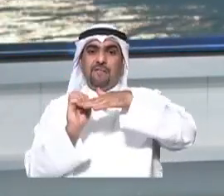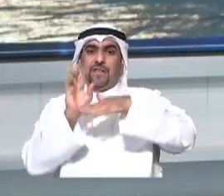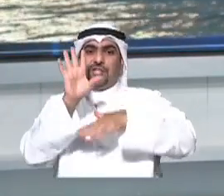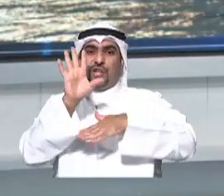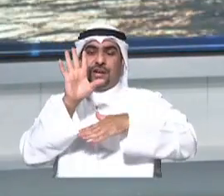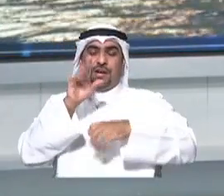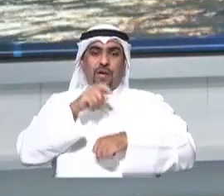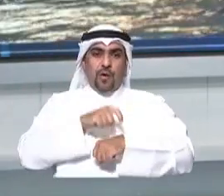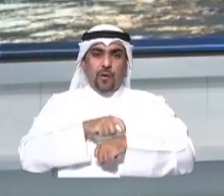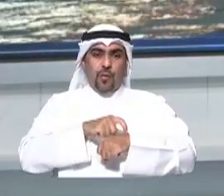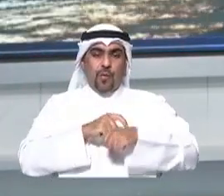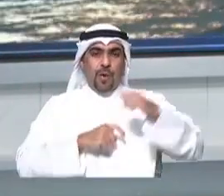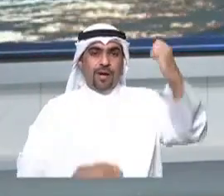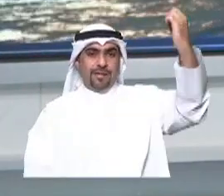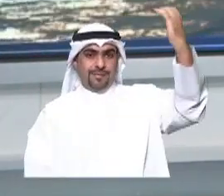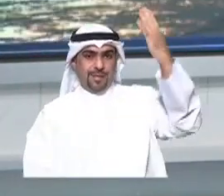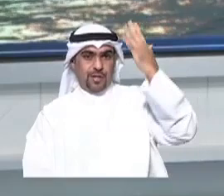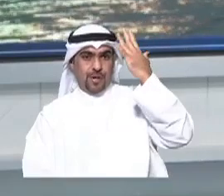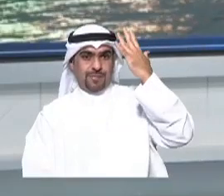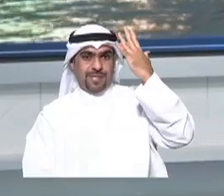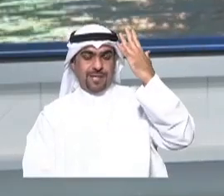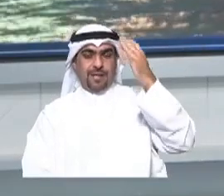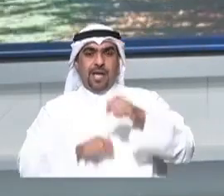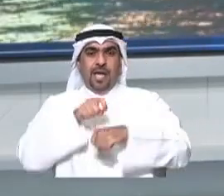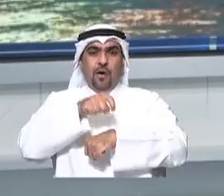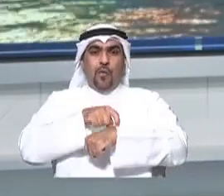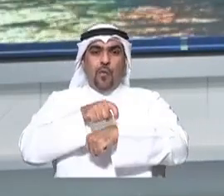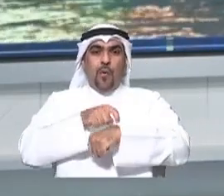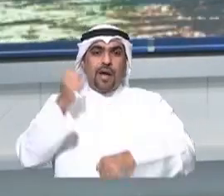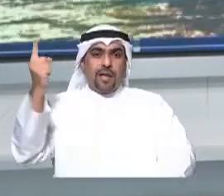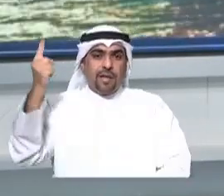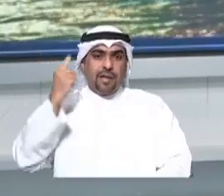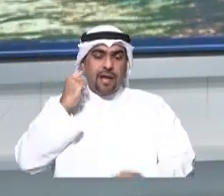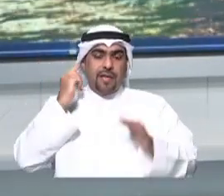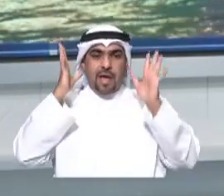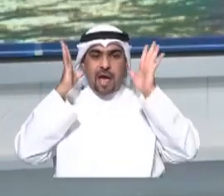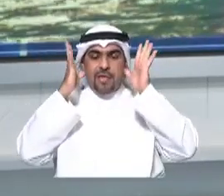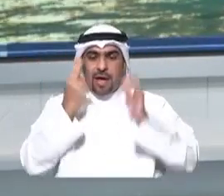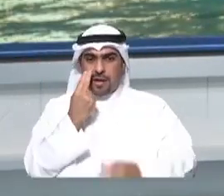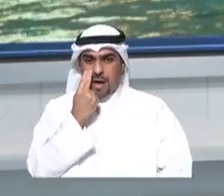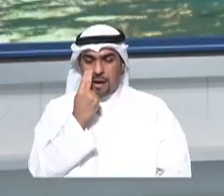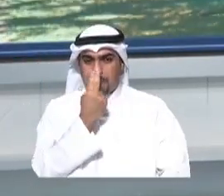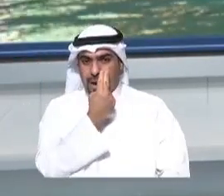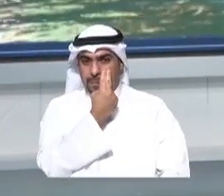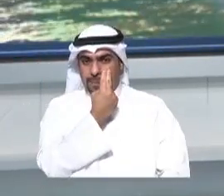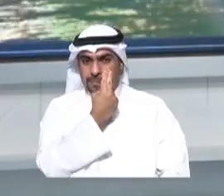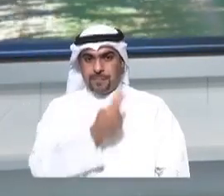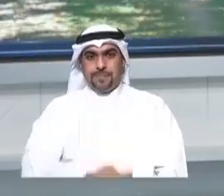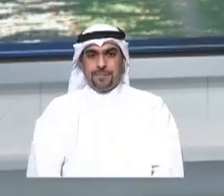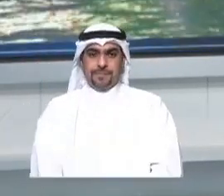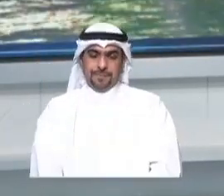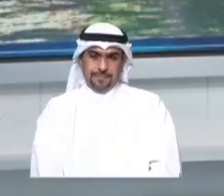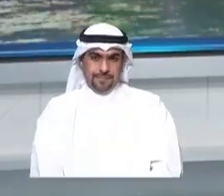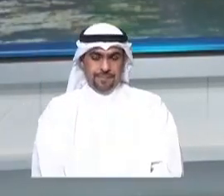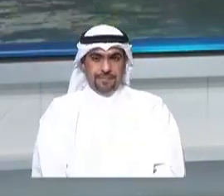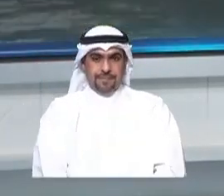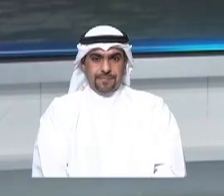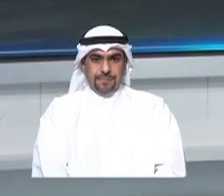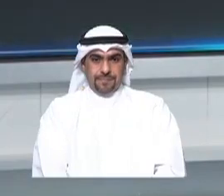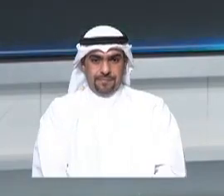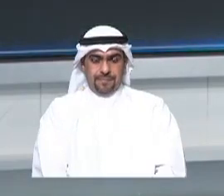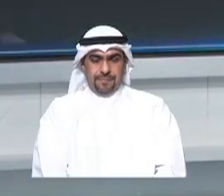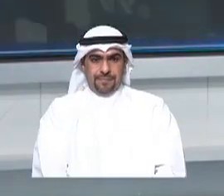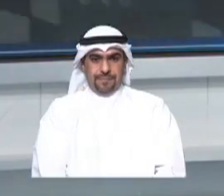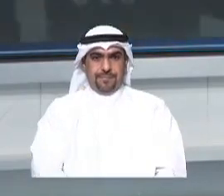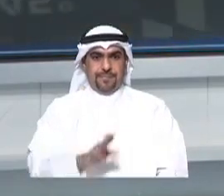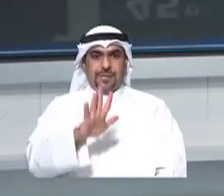الساعة 3:57، موعد شروق الشمس الساعة 5:51، أما غروب الشمس في الساعة 6:26.